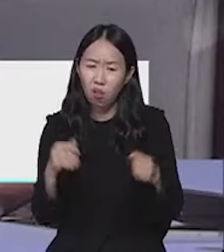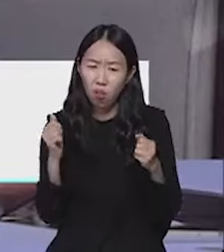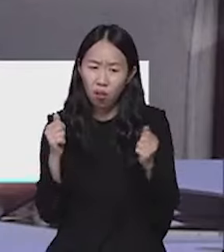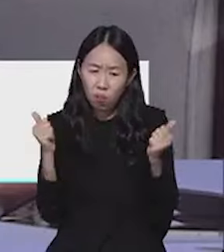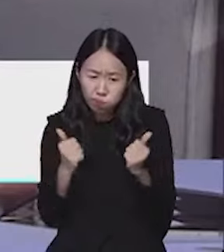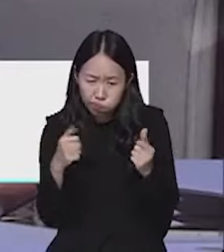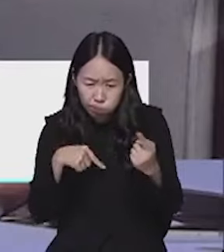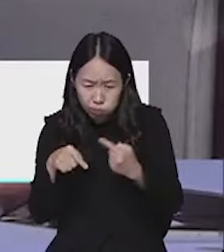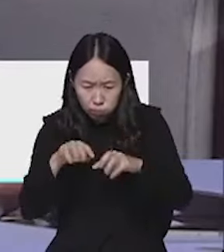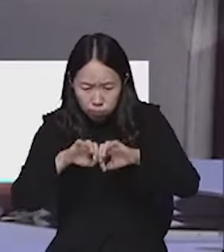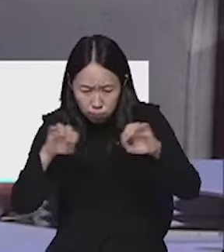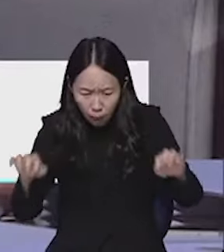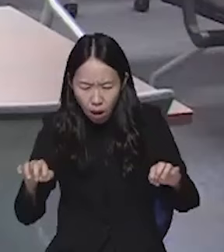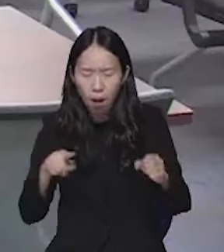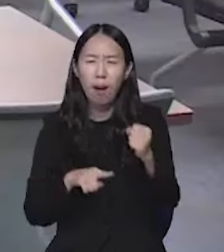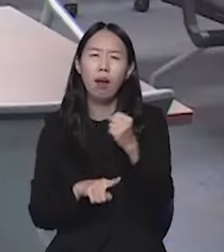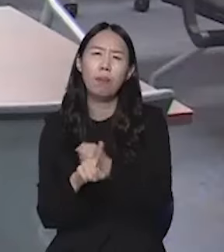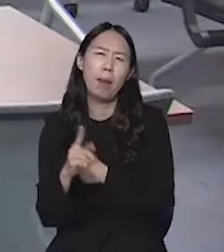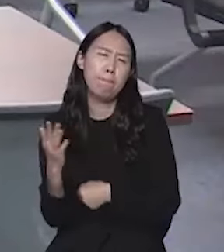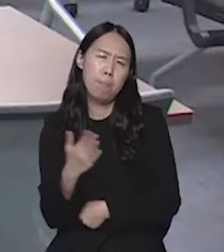정경원 기자입니다.